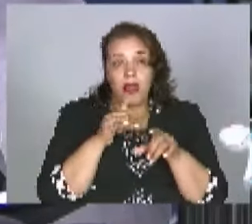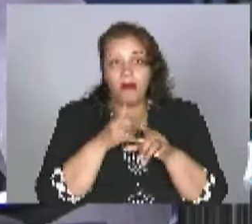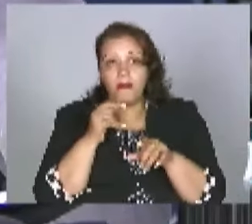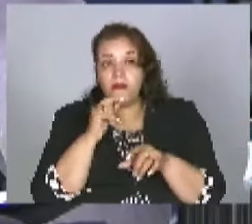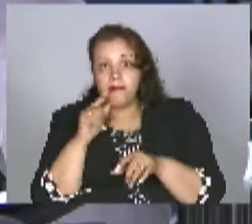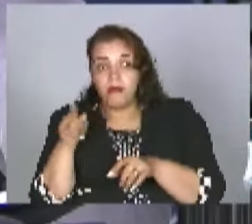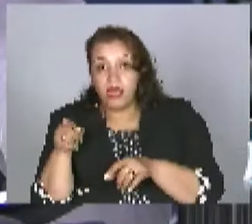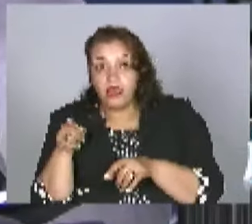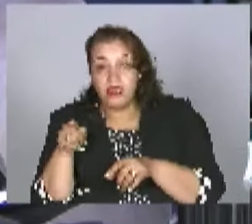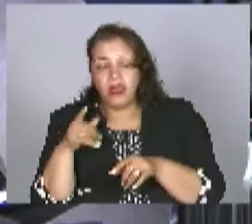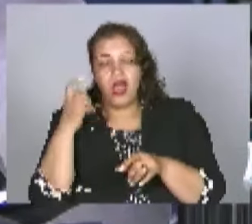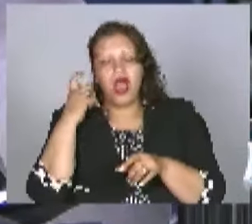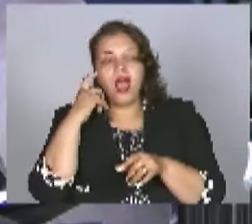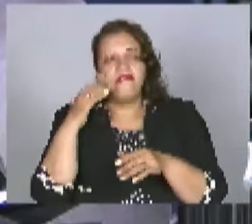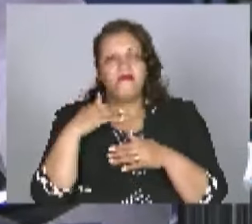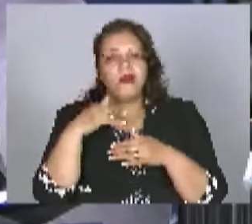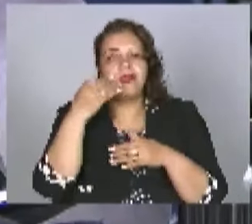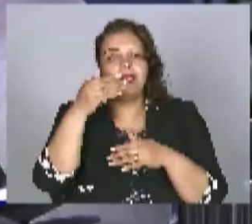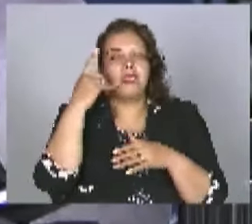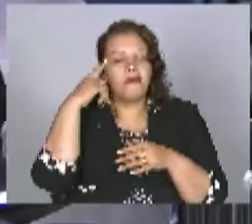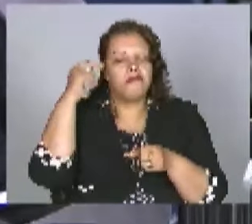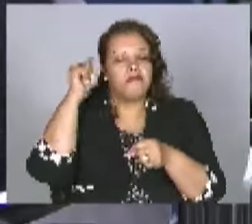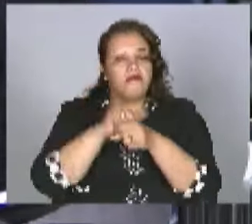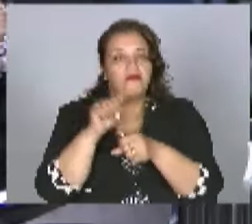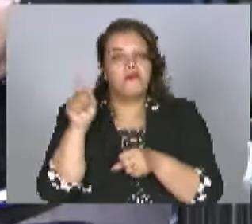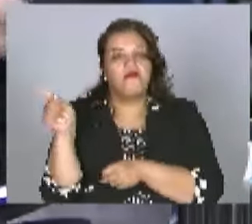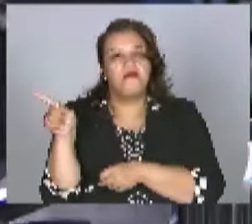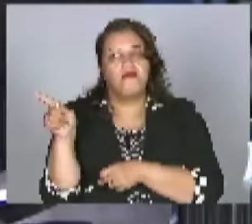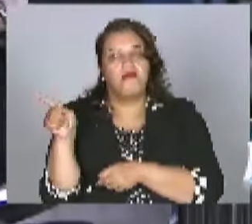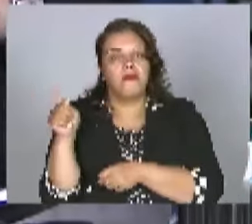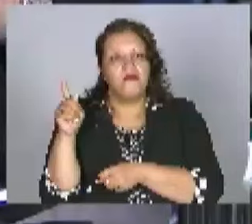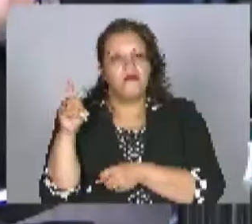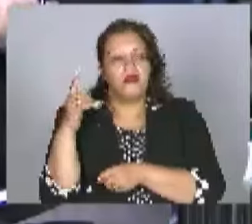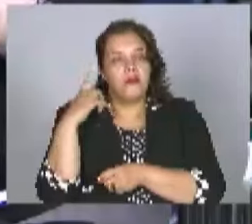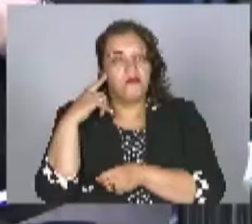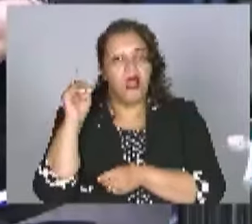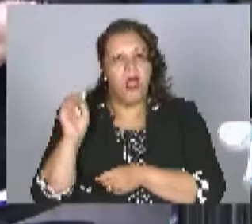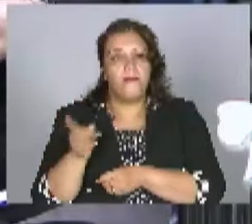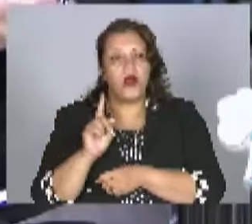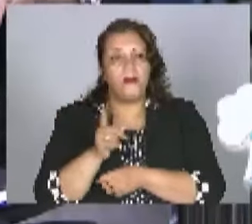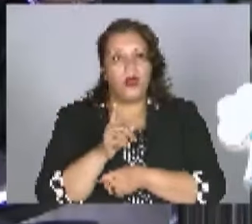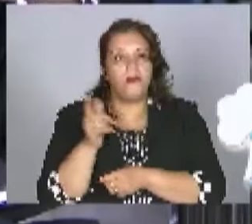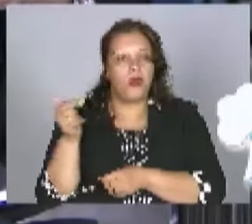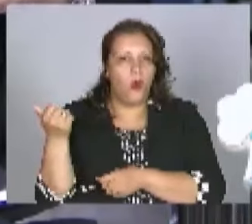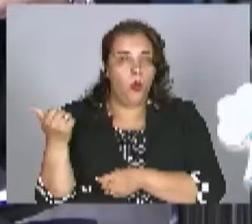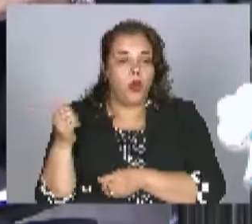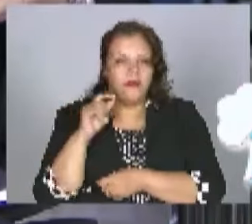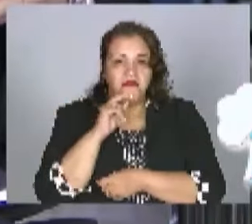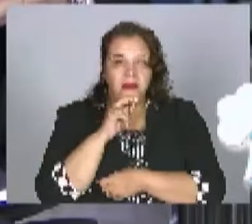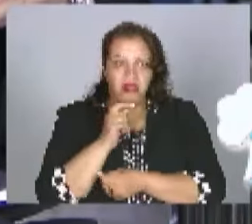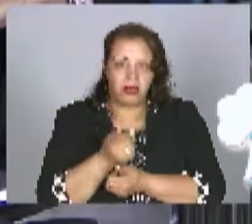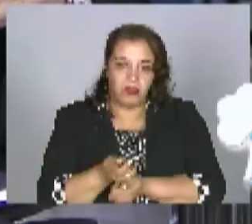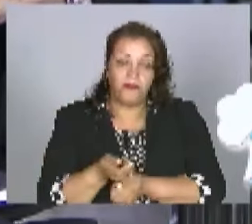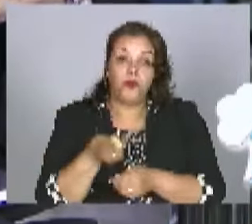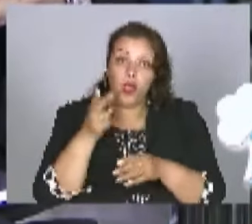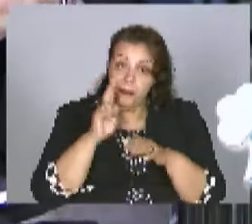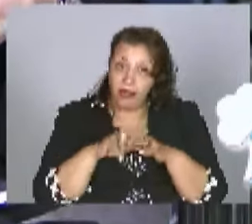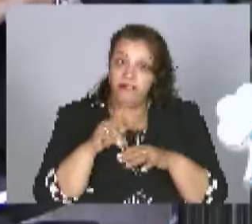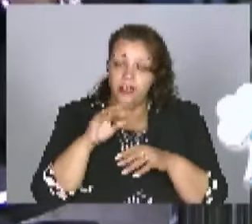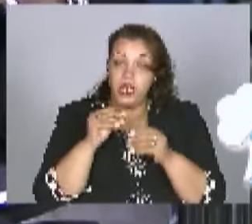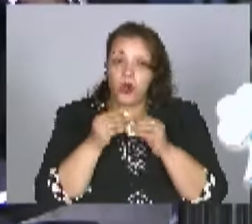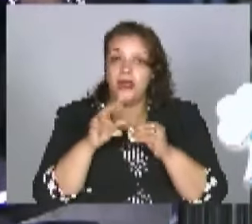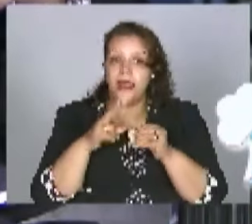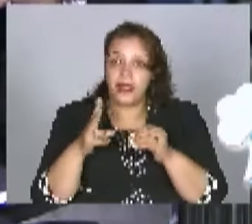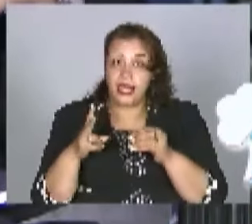هتنو فيها بعد شويه تسلطي الحاكم بامره برض عوامل اخرى